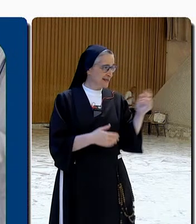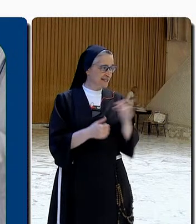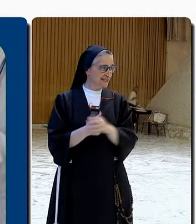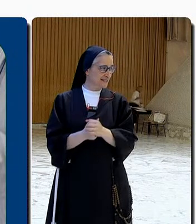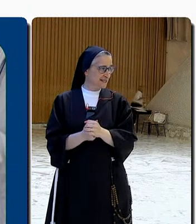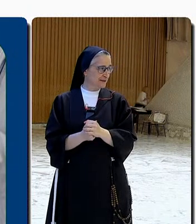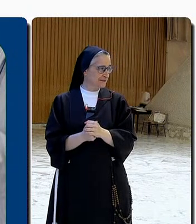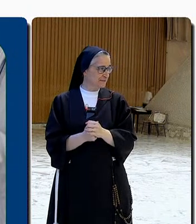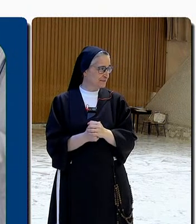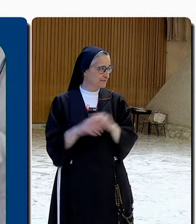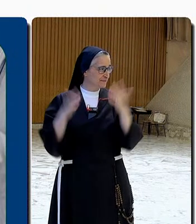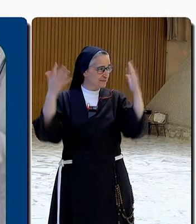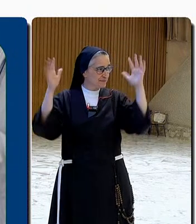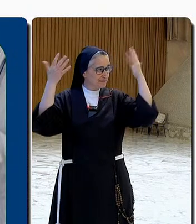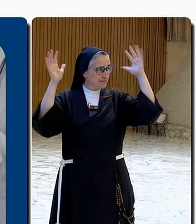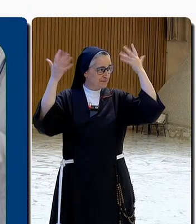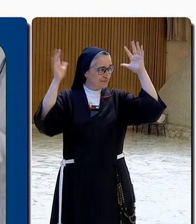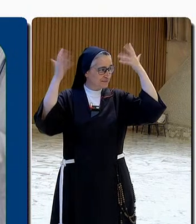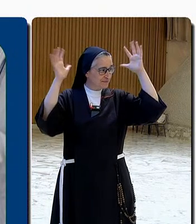Prego.